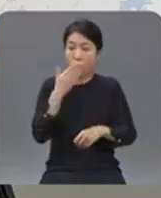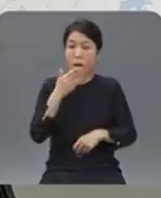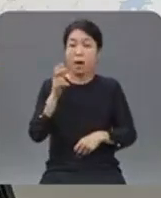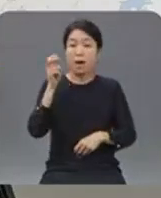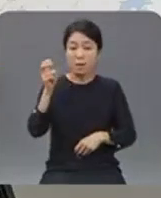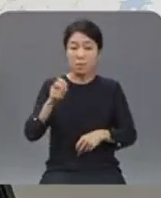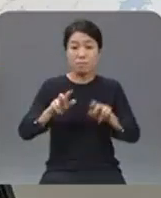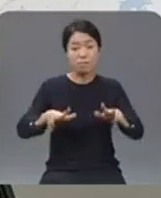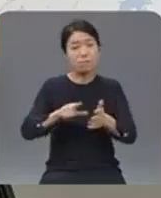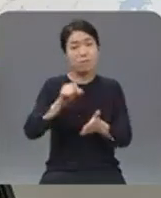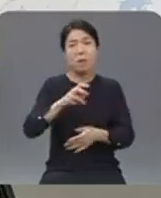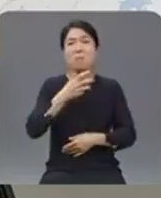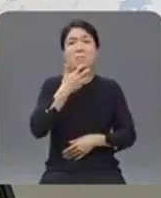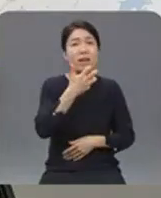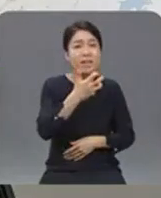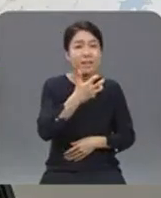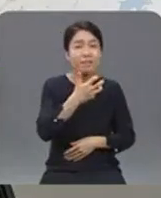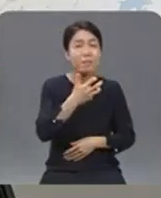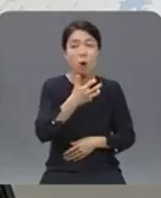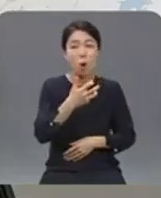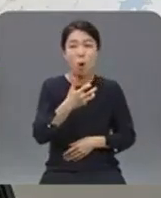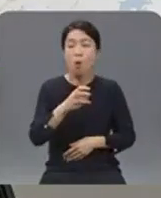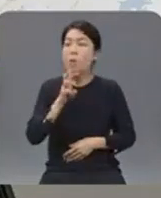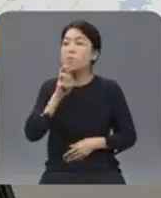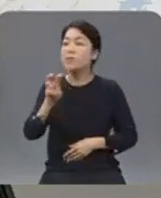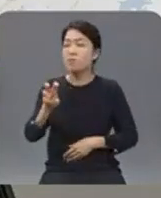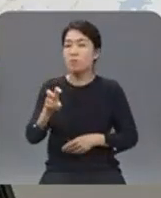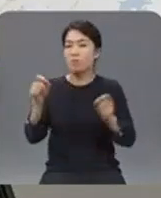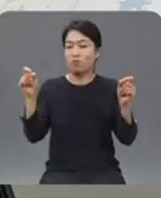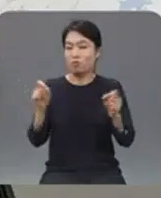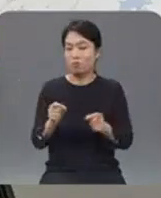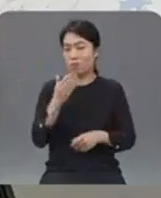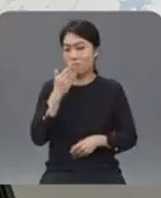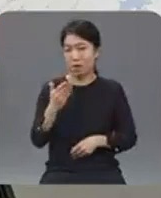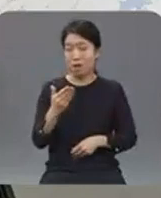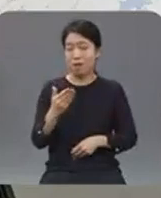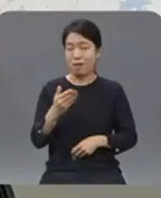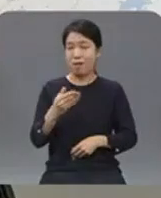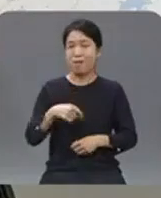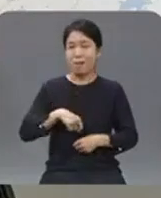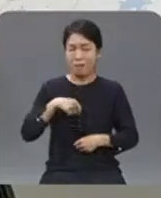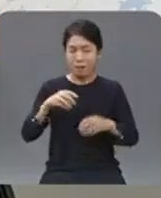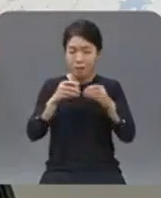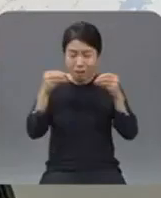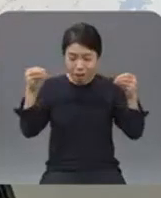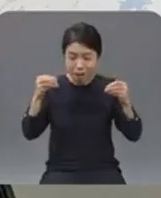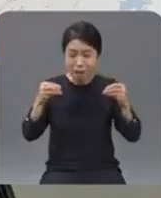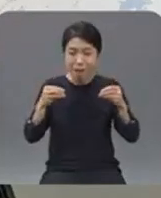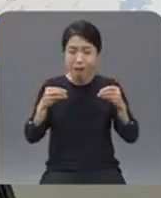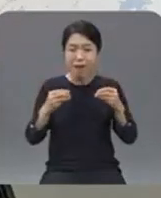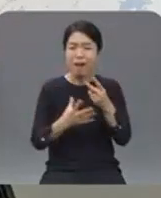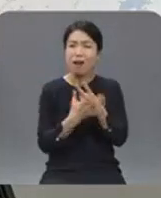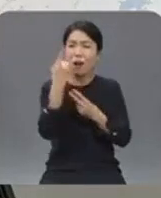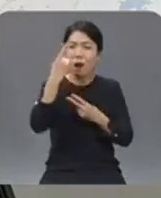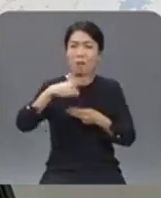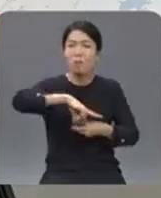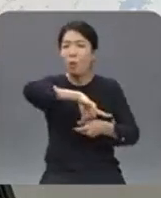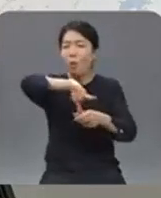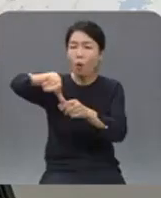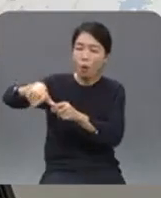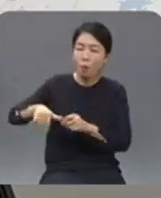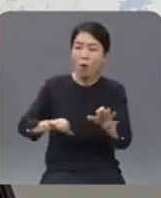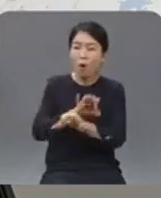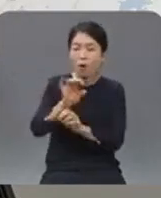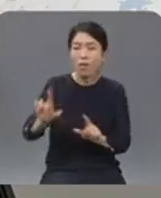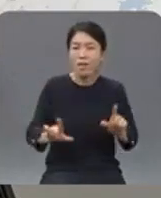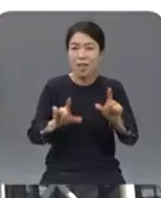단축됩니다 현재 약 80분에서 30분으로 사실상 단일 경제 생활 문화권이